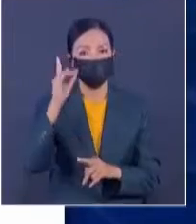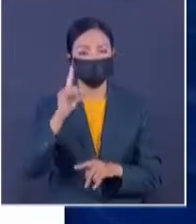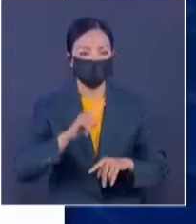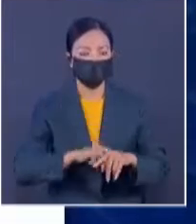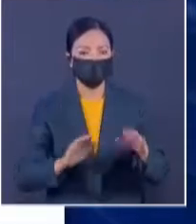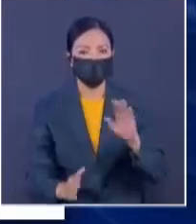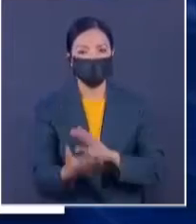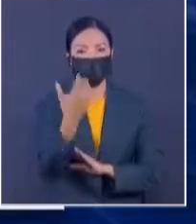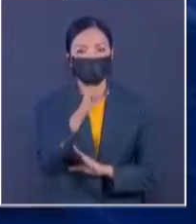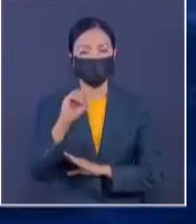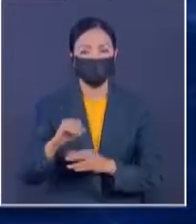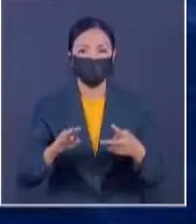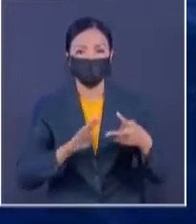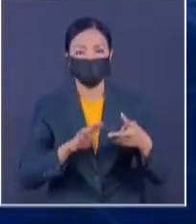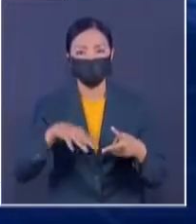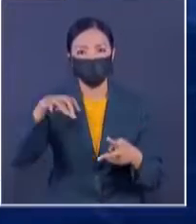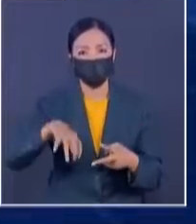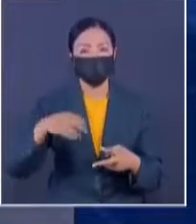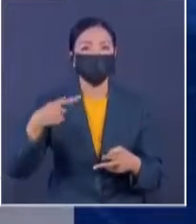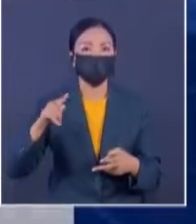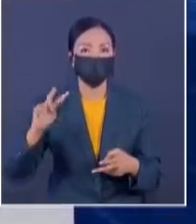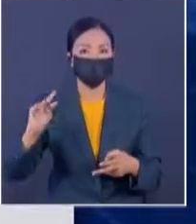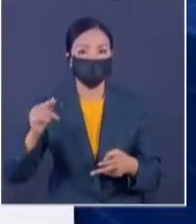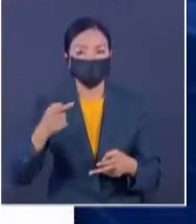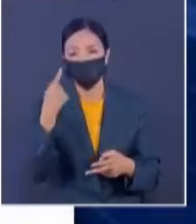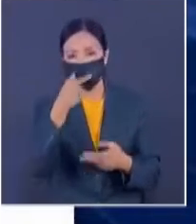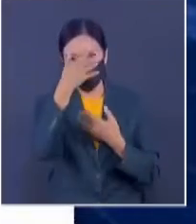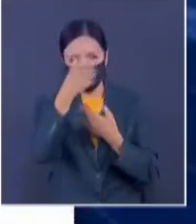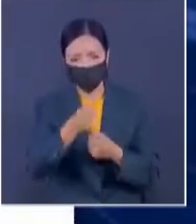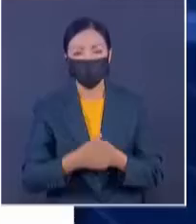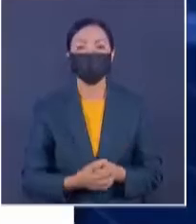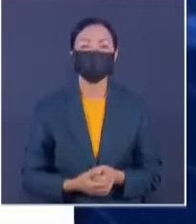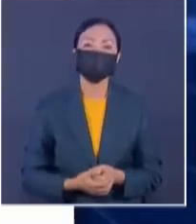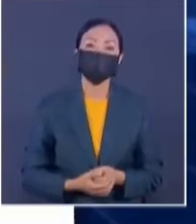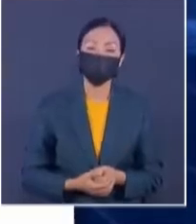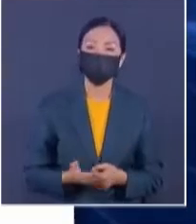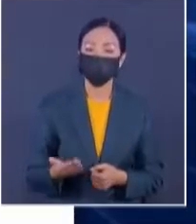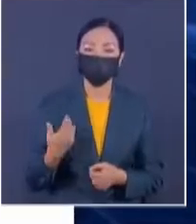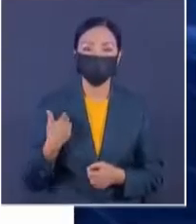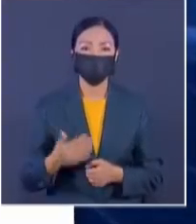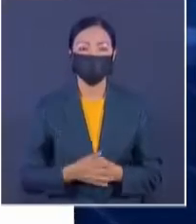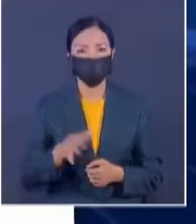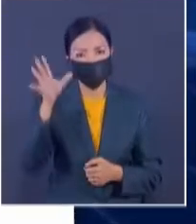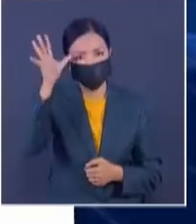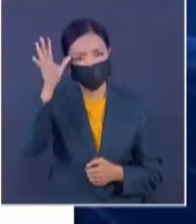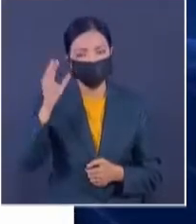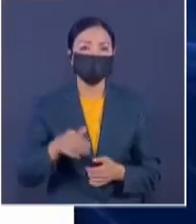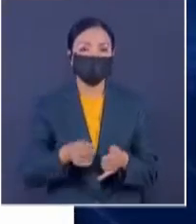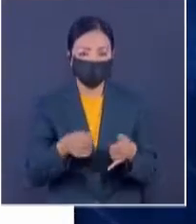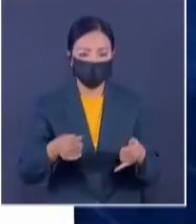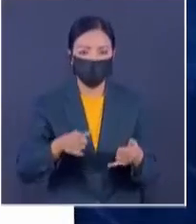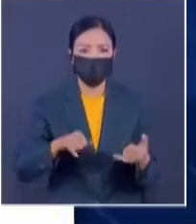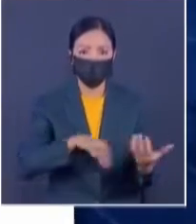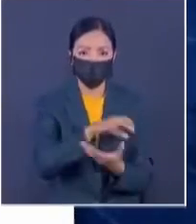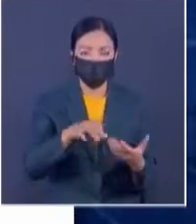10โมงเช้าชั้น1อาคารสำนักงานปปง.นะครับเผื่อว่าใครจะสนใจนอกจากนี้แล้วครับยังมีกวางพันผสม